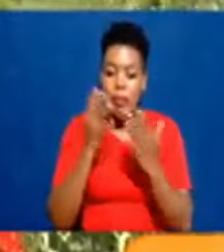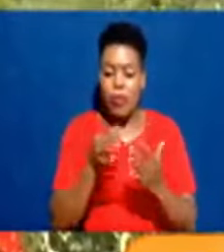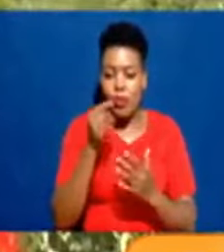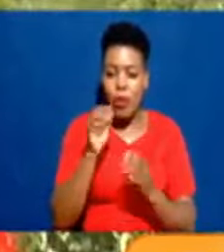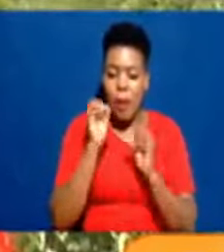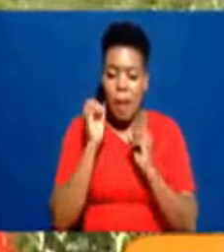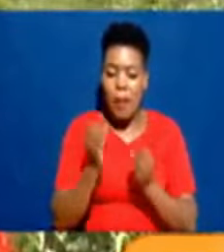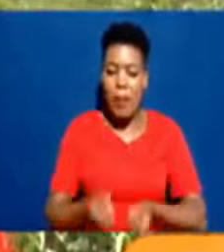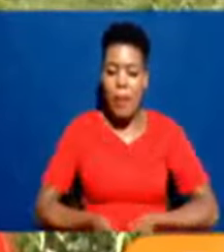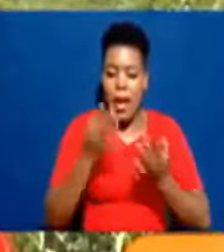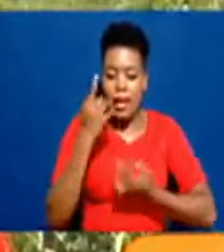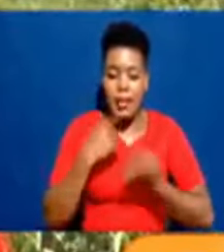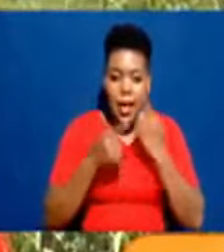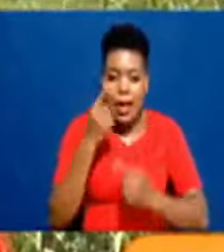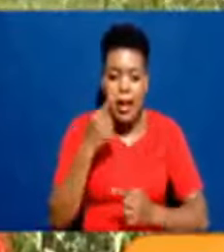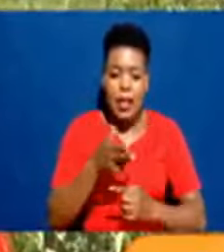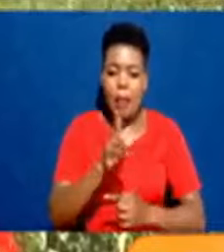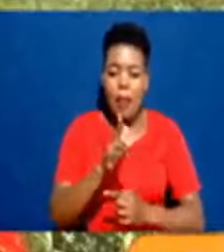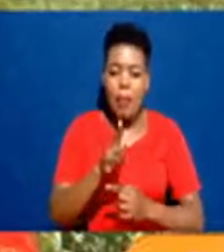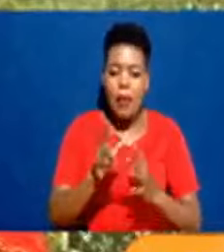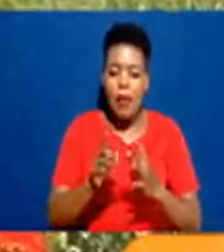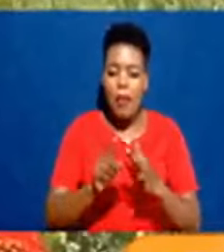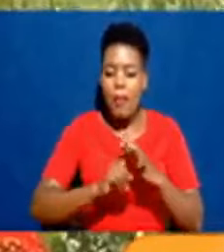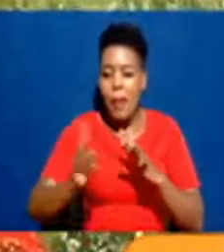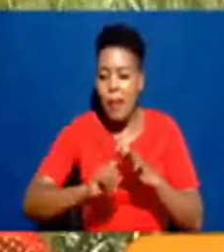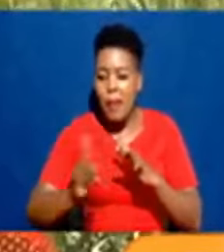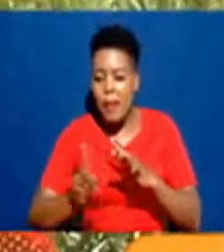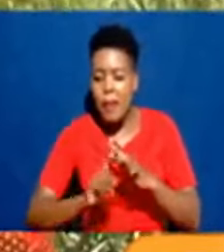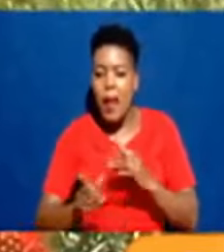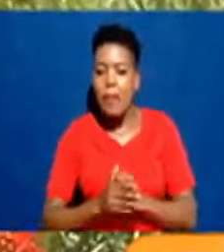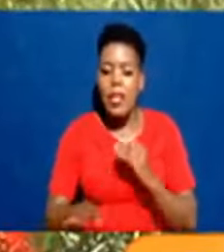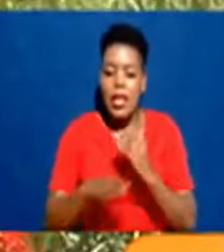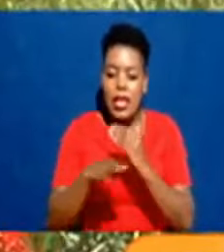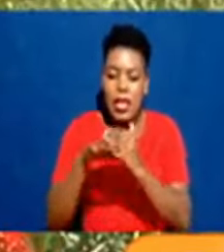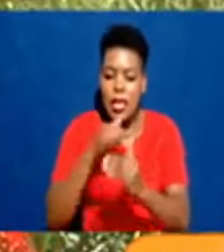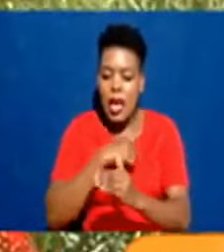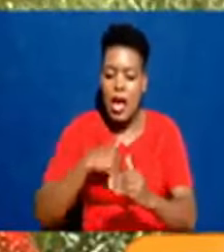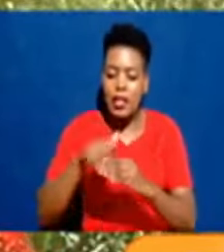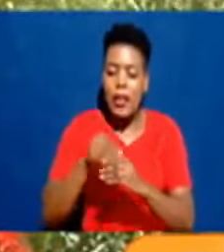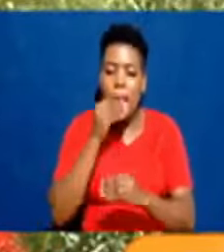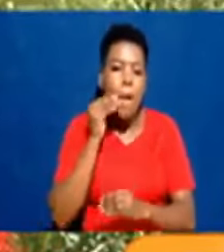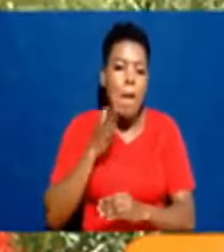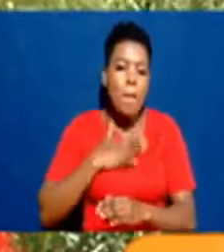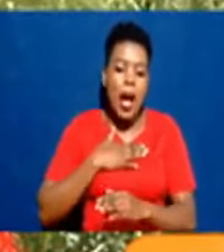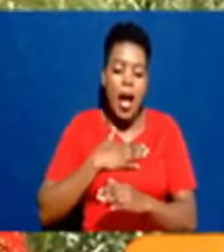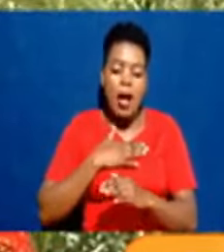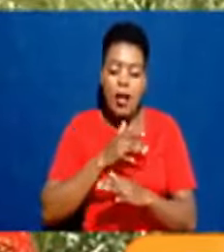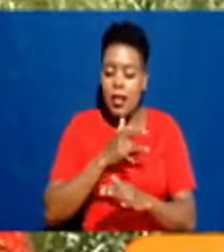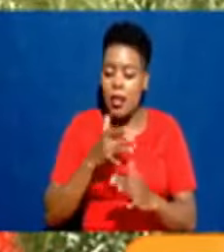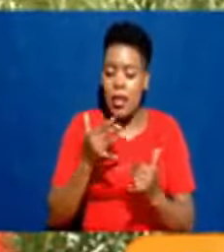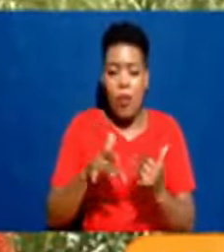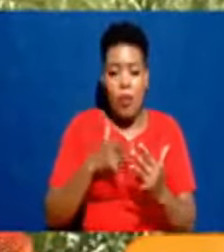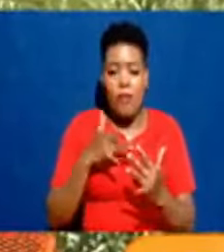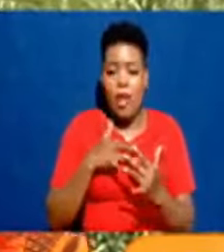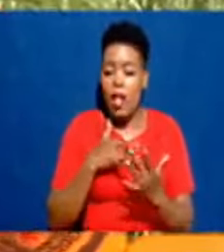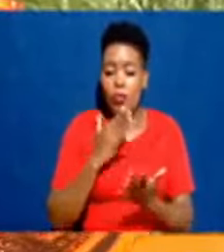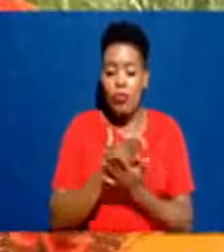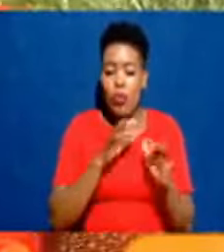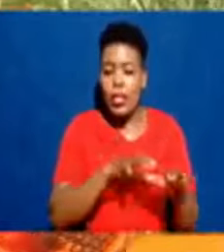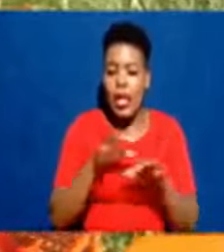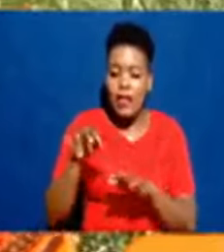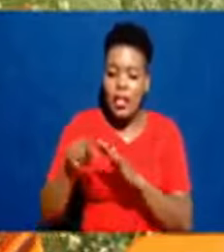na mabunduki, wakatufukusa kwa maboma, wakachoma manyumba. Hata saizi tunahangaika, tunaishi tuko tu mabarabara, tunakaa na